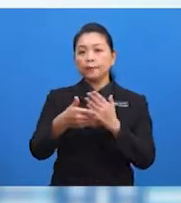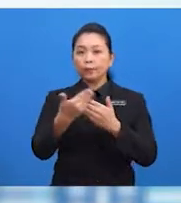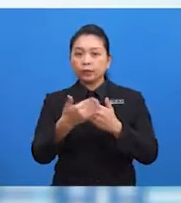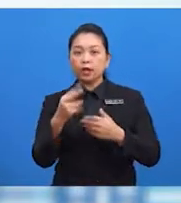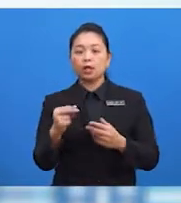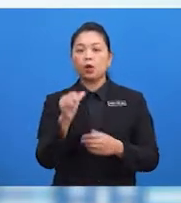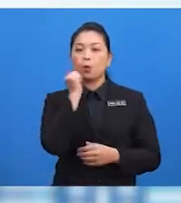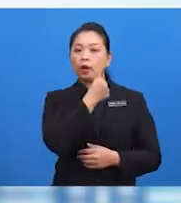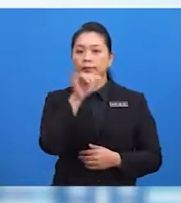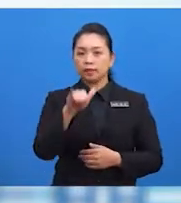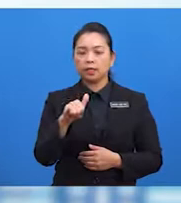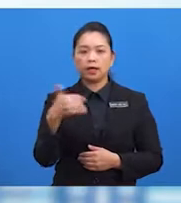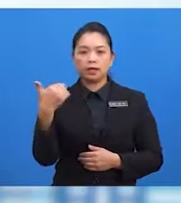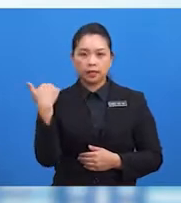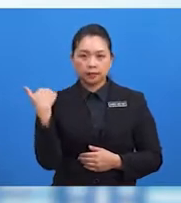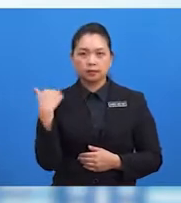kerajaan.